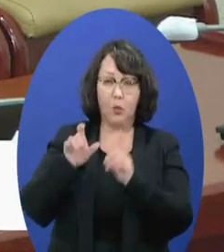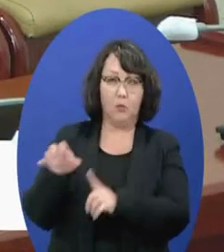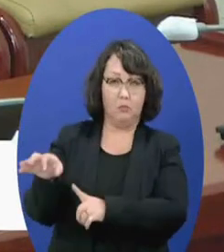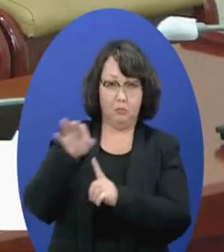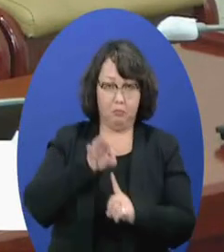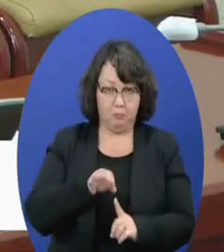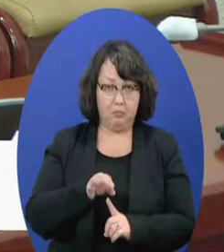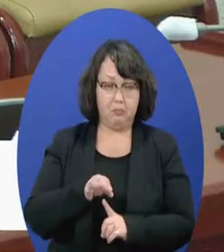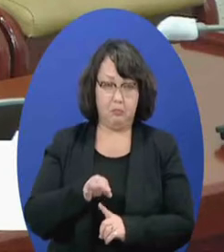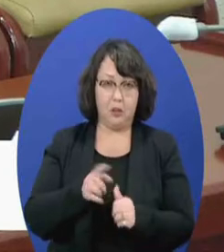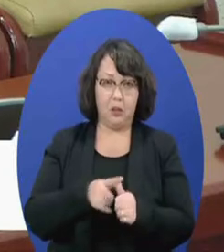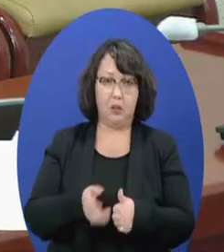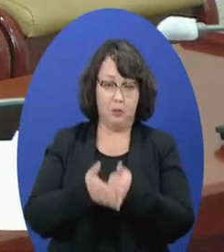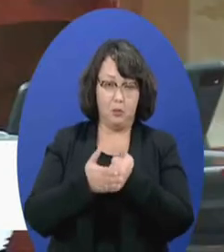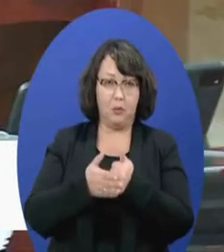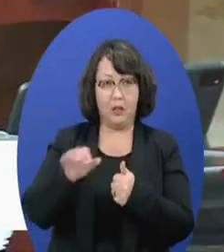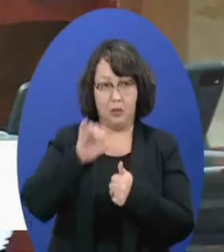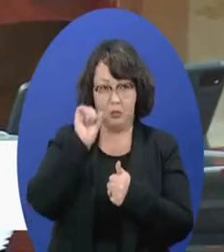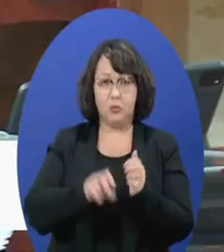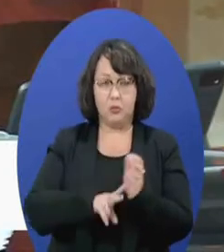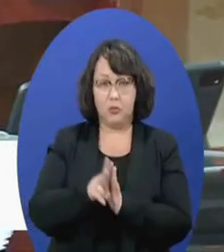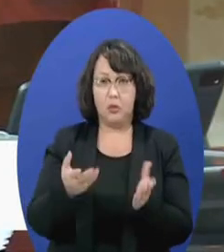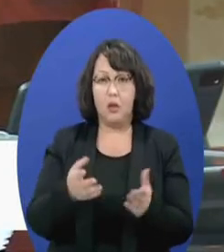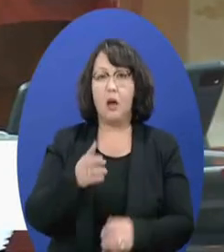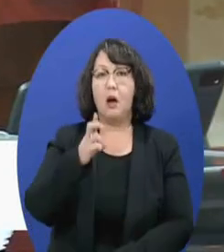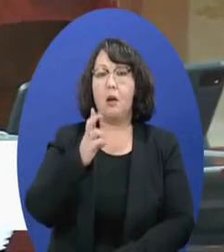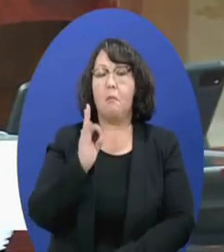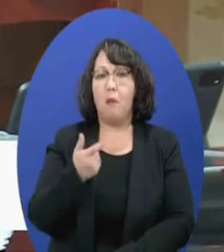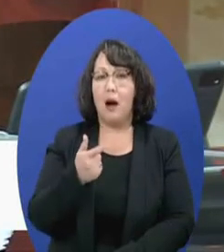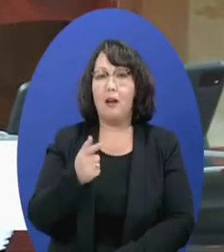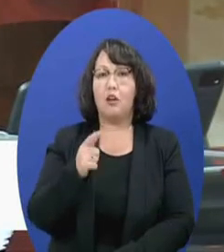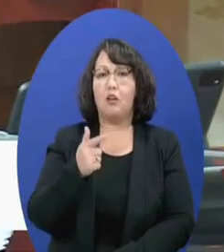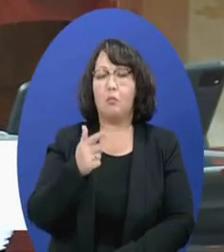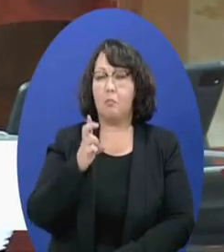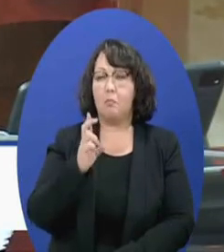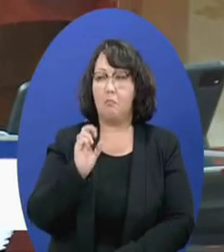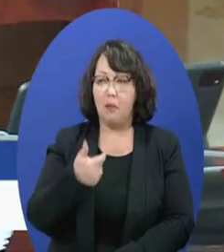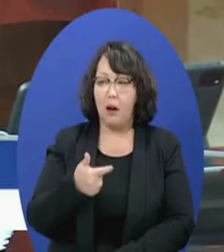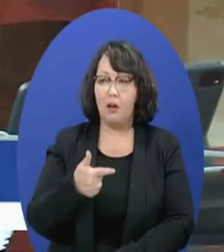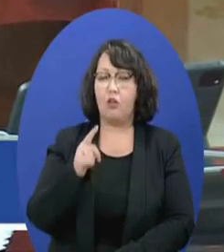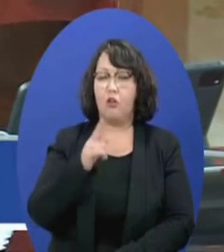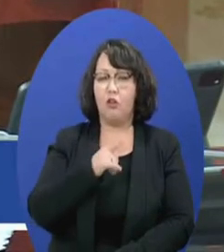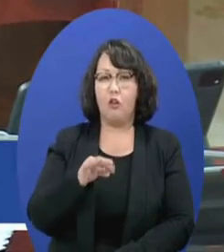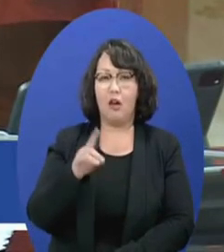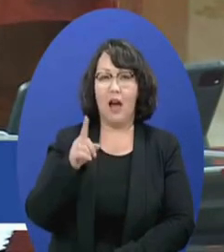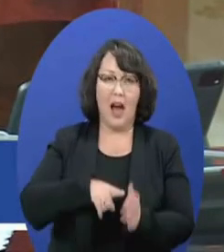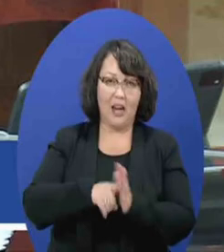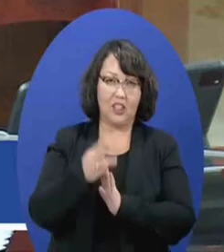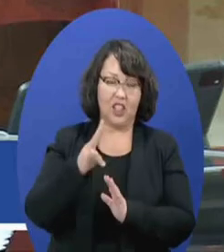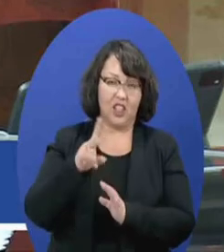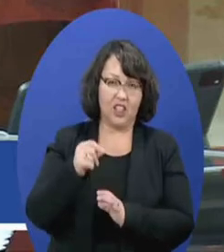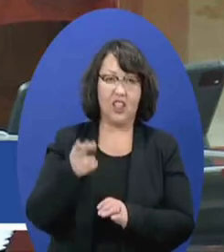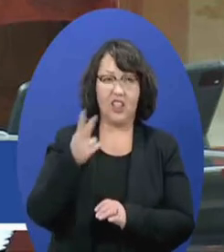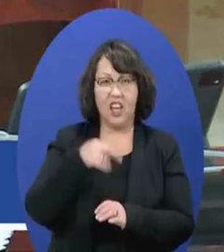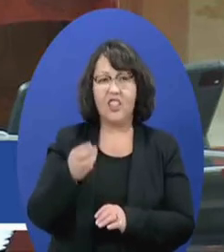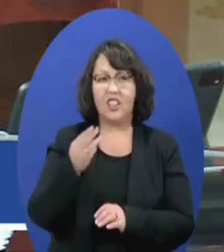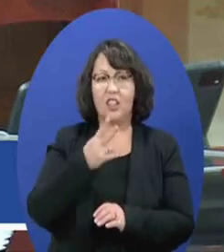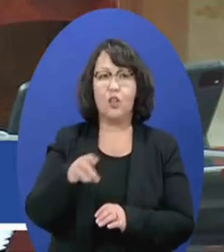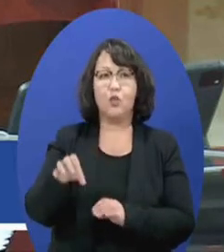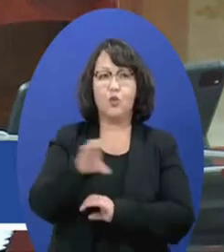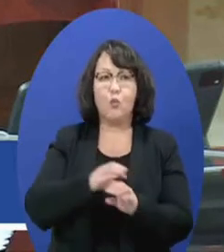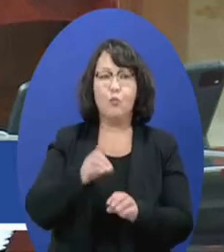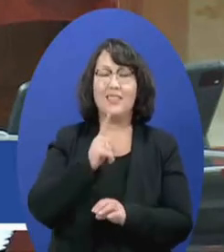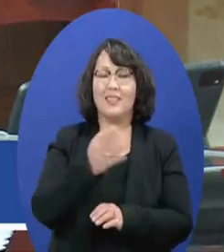ийм асуудал үүсгэн. Энэ баг хорооны анхан шатны нэгж баг хорооны засаг даргаыг дээд шатны сум дүүргийн сэтгэлд томилцдог